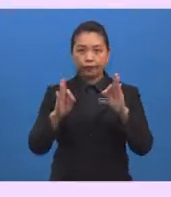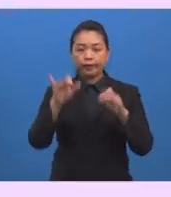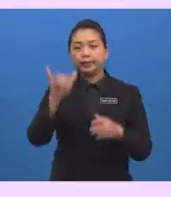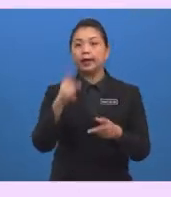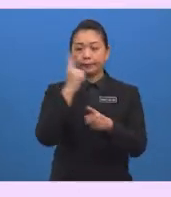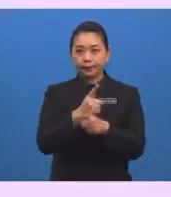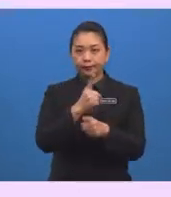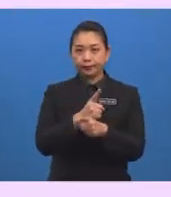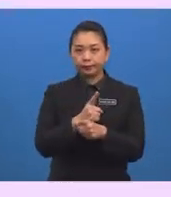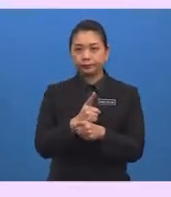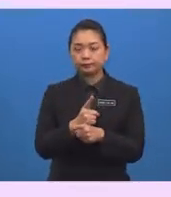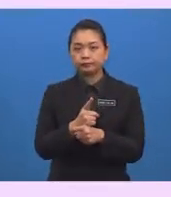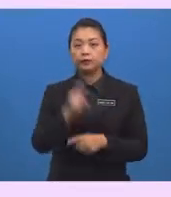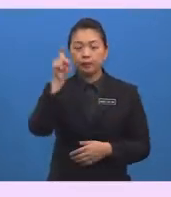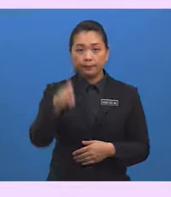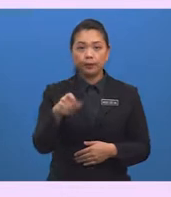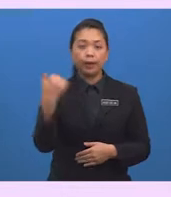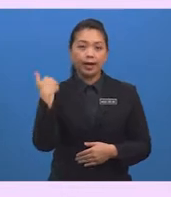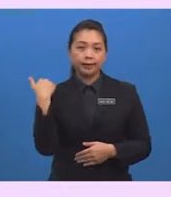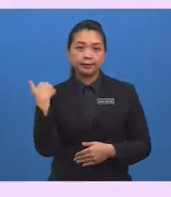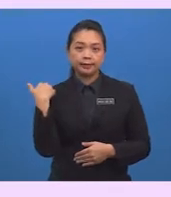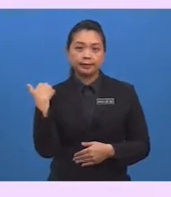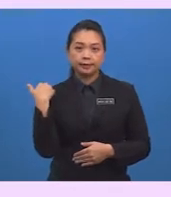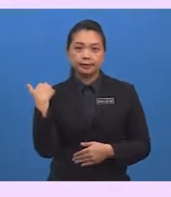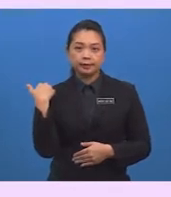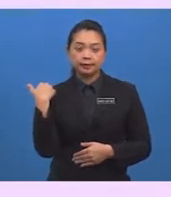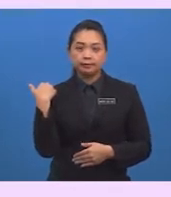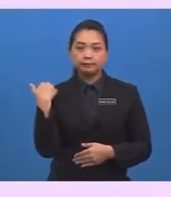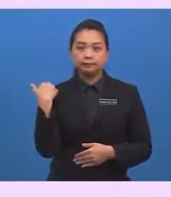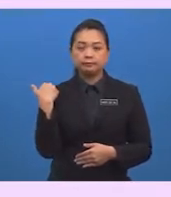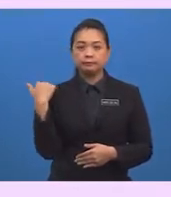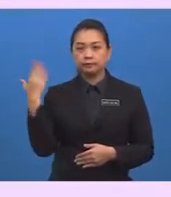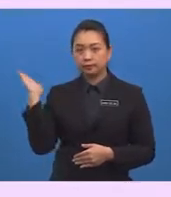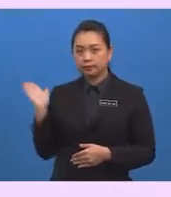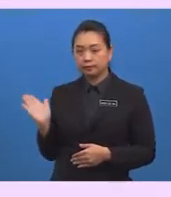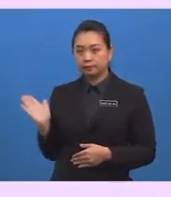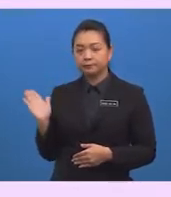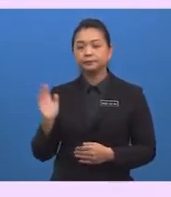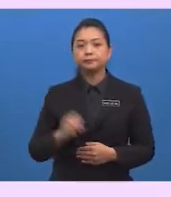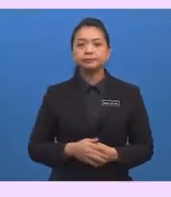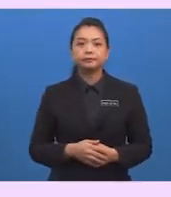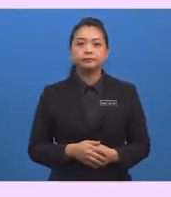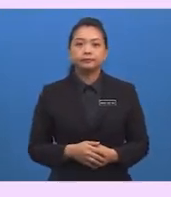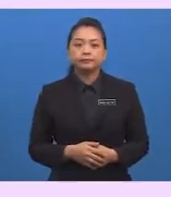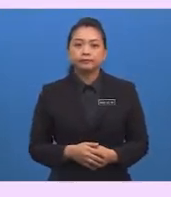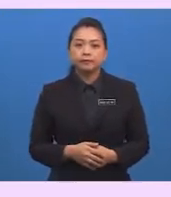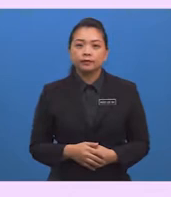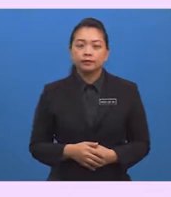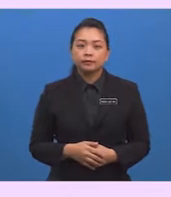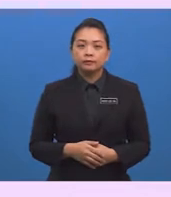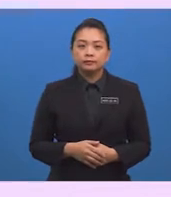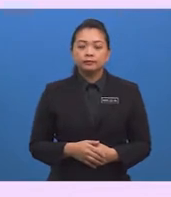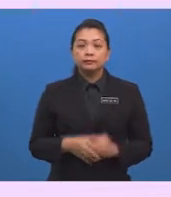yang betul, iaitu perlu ada pengenalan, perenggan pertama,